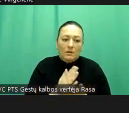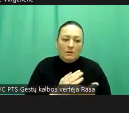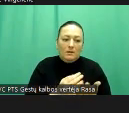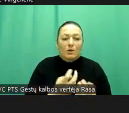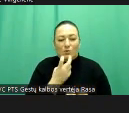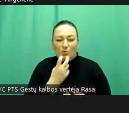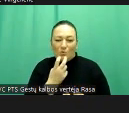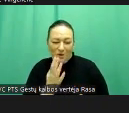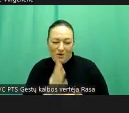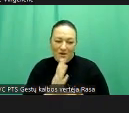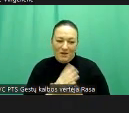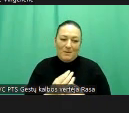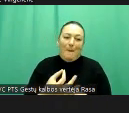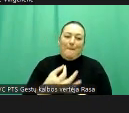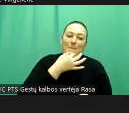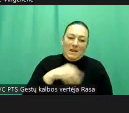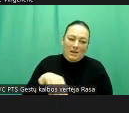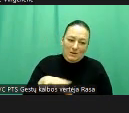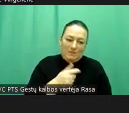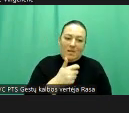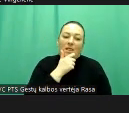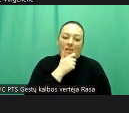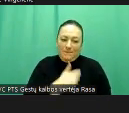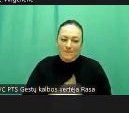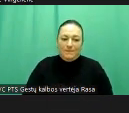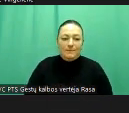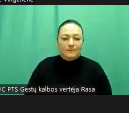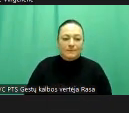humoro, manau, kad jums patiks. Pasižiūrėkite.